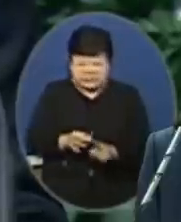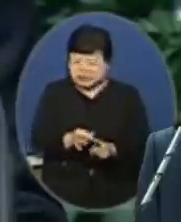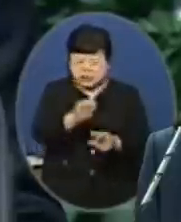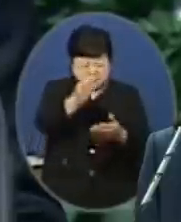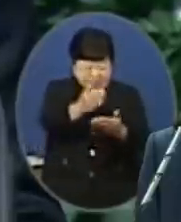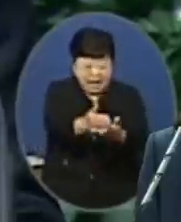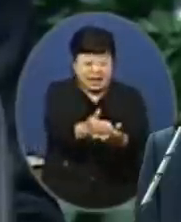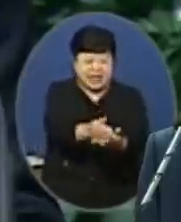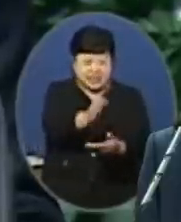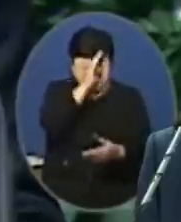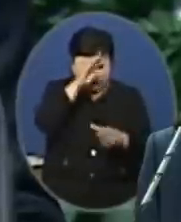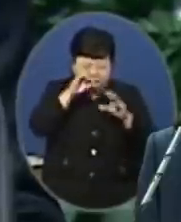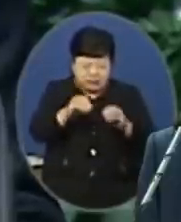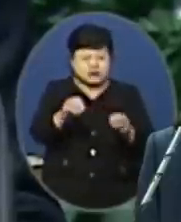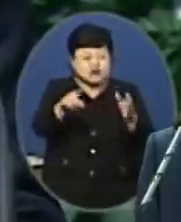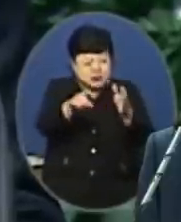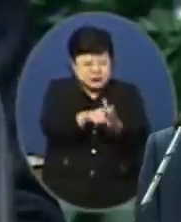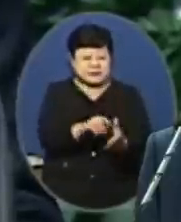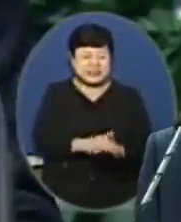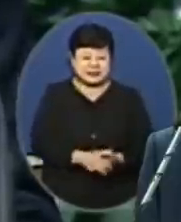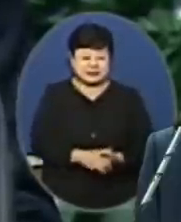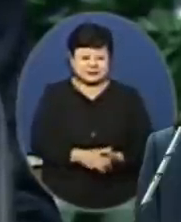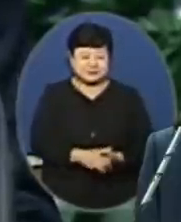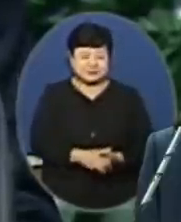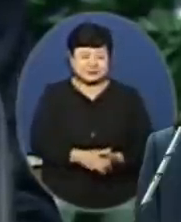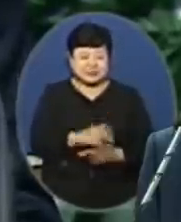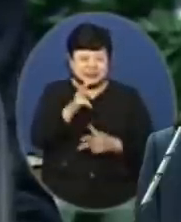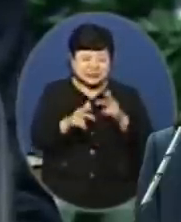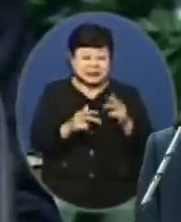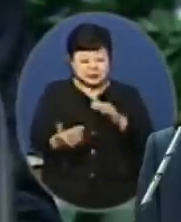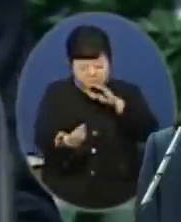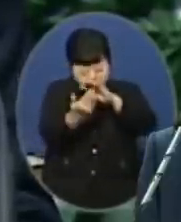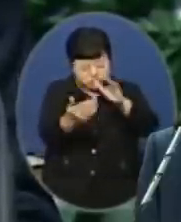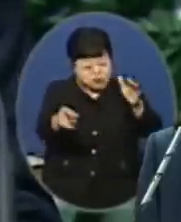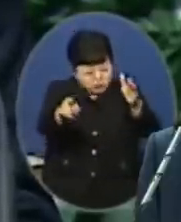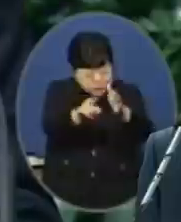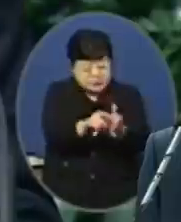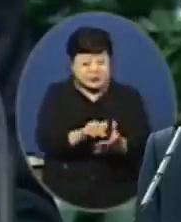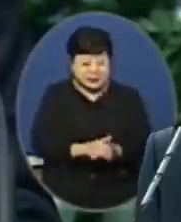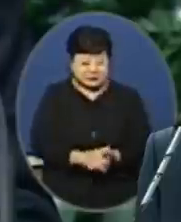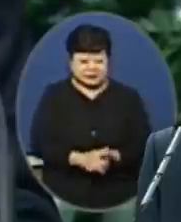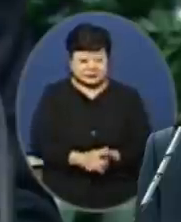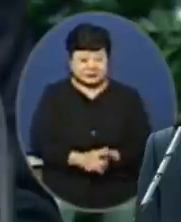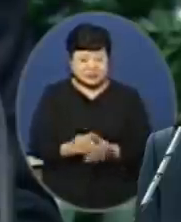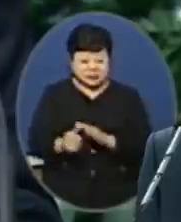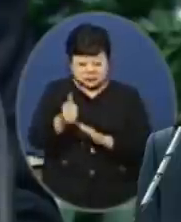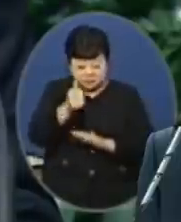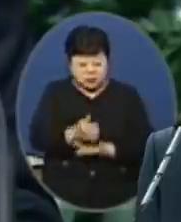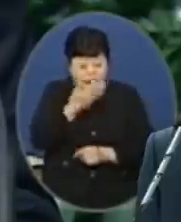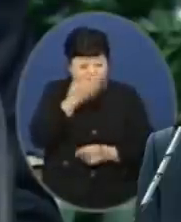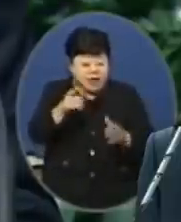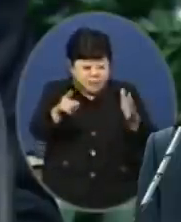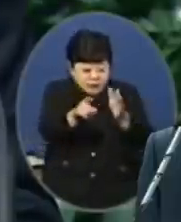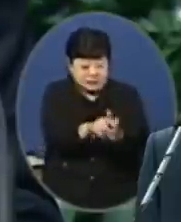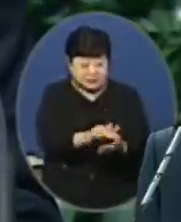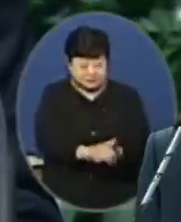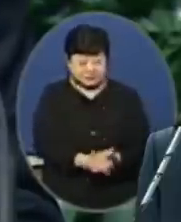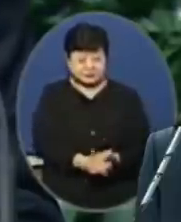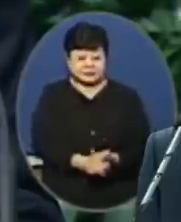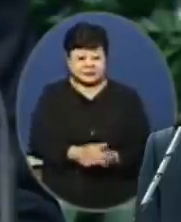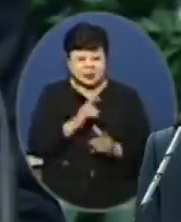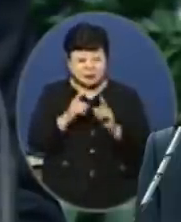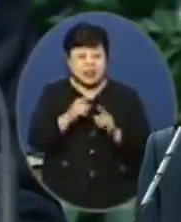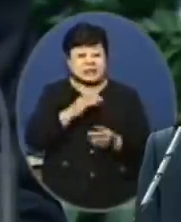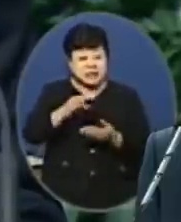마라. 이 병이 나을 줄 믿는다. 이 사업이 이번에 이루어질 줄 믿는다. 성공할 줄 믿는다.